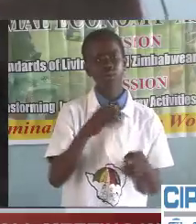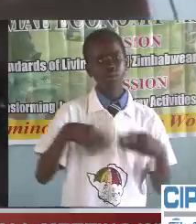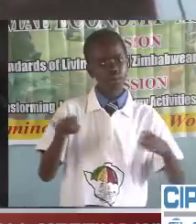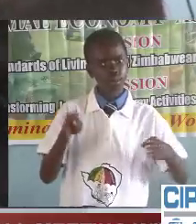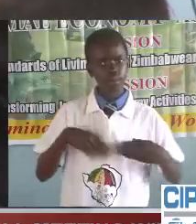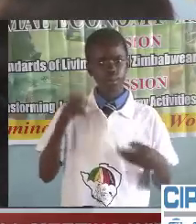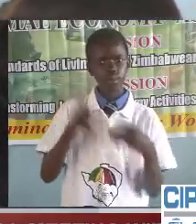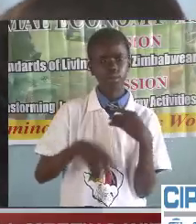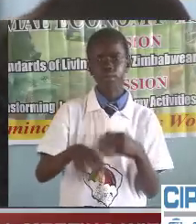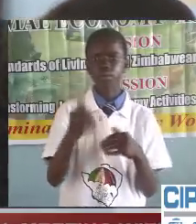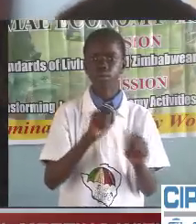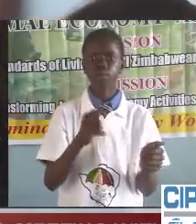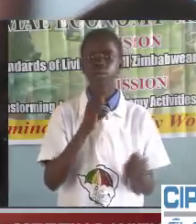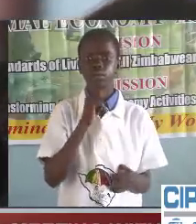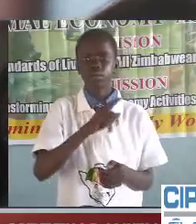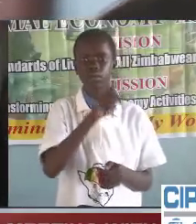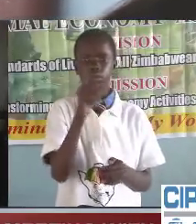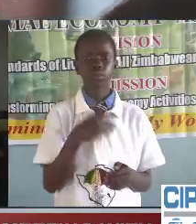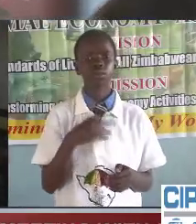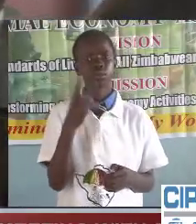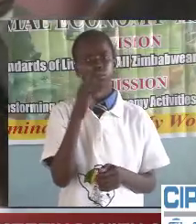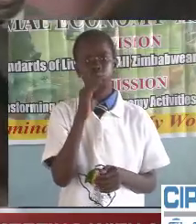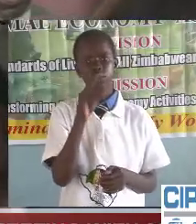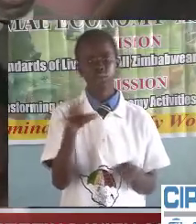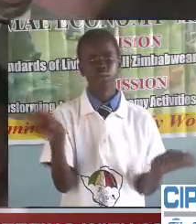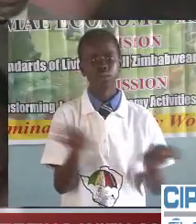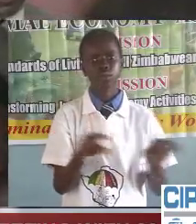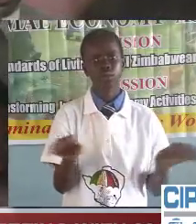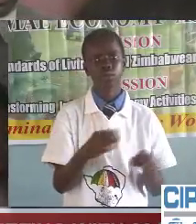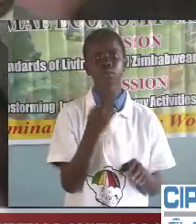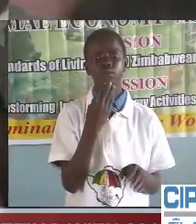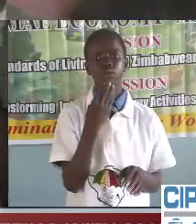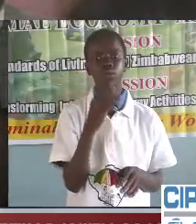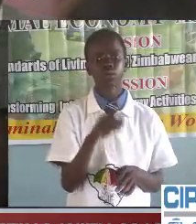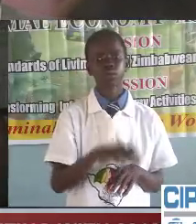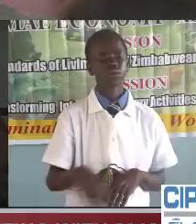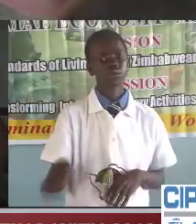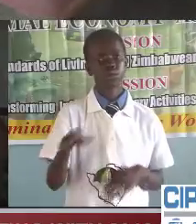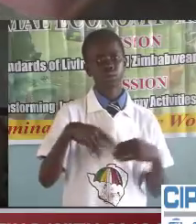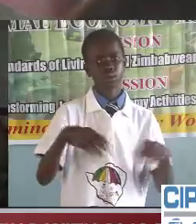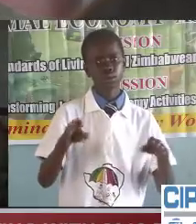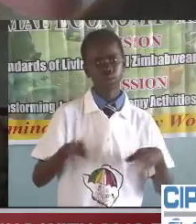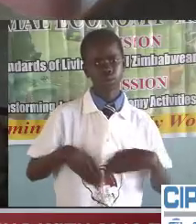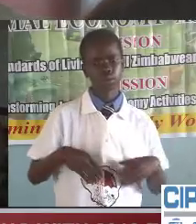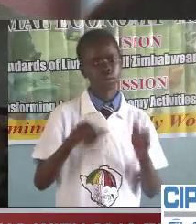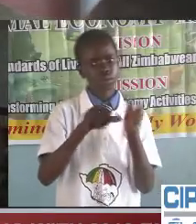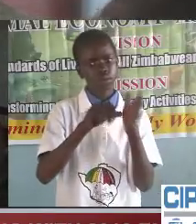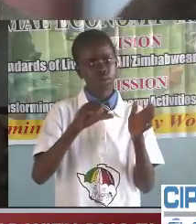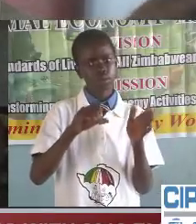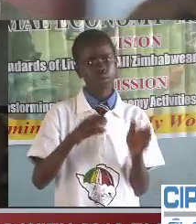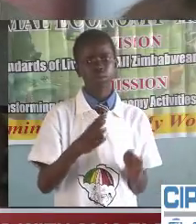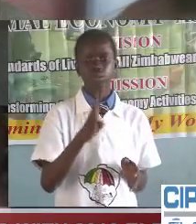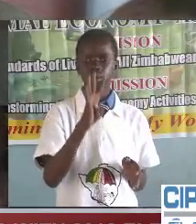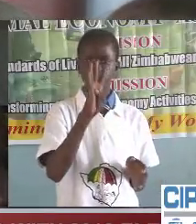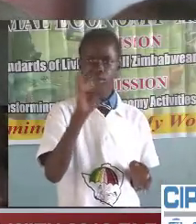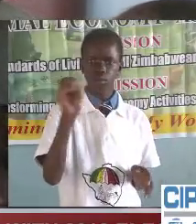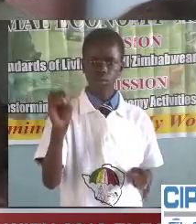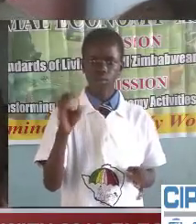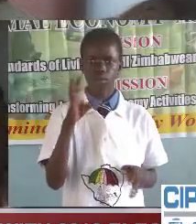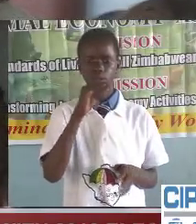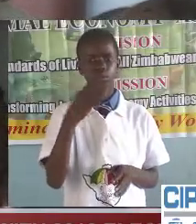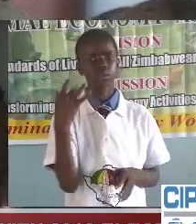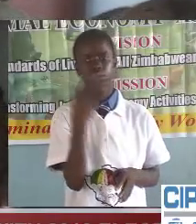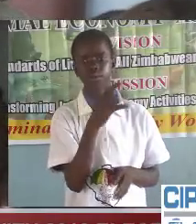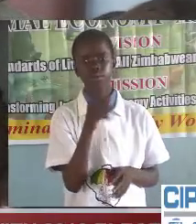mamwa mamegaliters mangani ndinozvita izvozvo nyore ndavhura about 40%